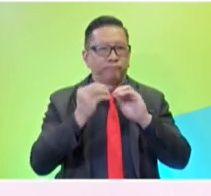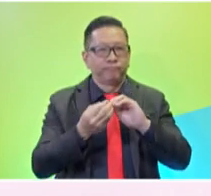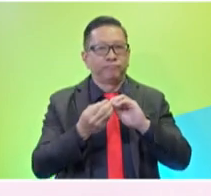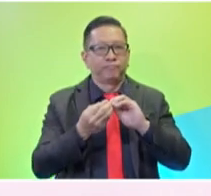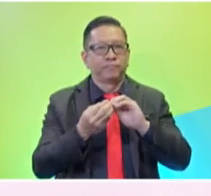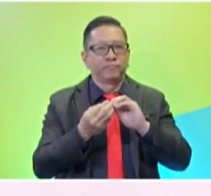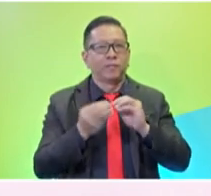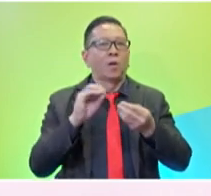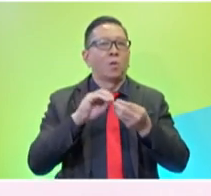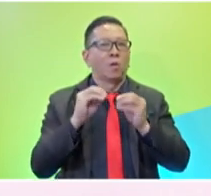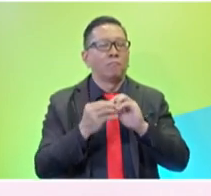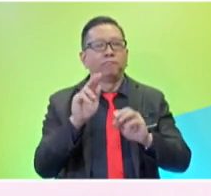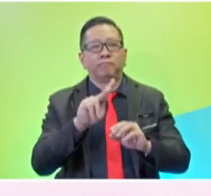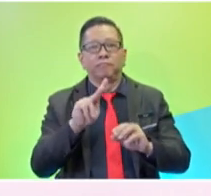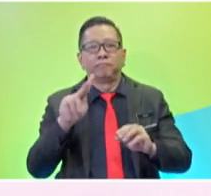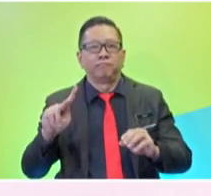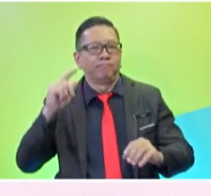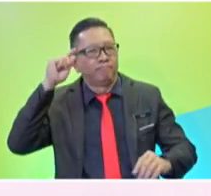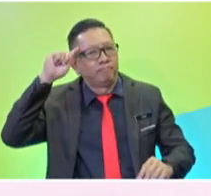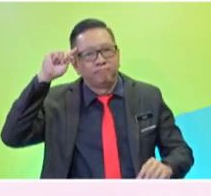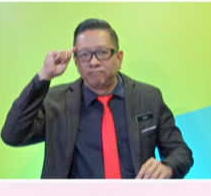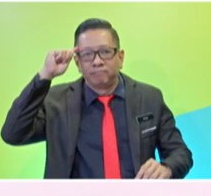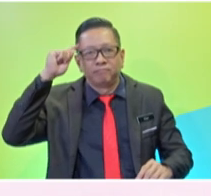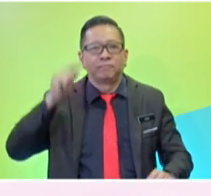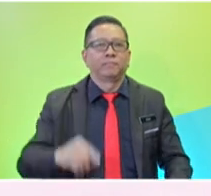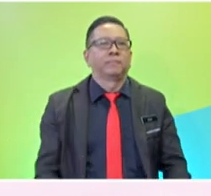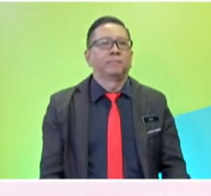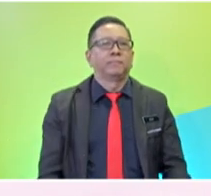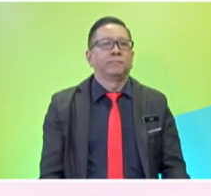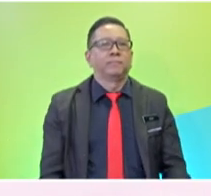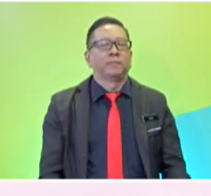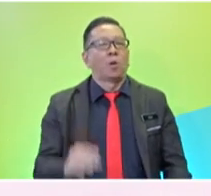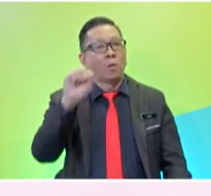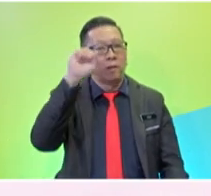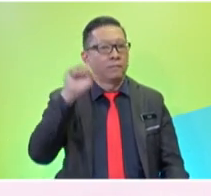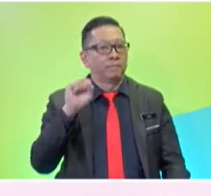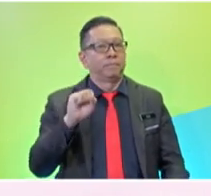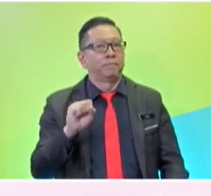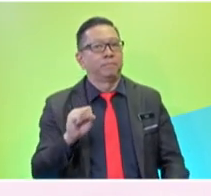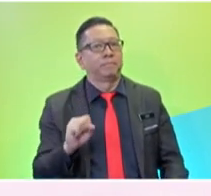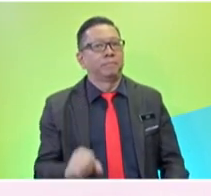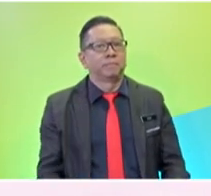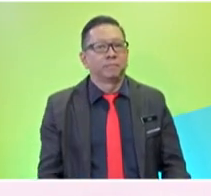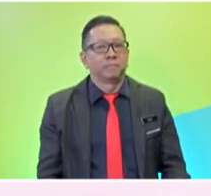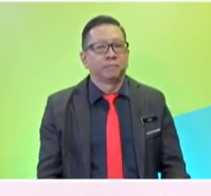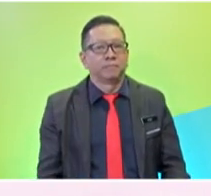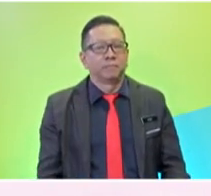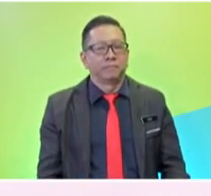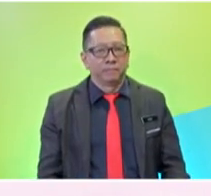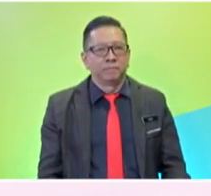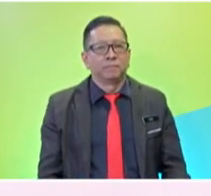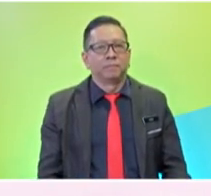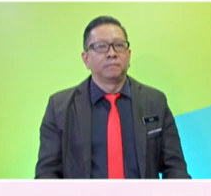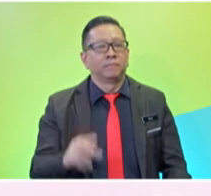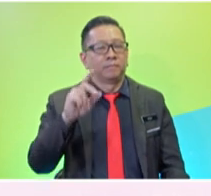nilai kadar yang tidak diketahui tibalah saya akan bacakan soal lain dia merupakan mesin ringkas yang terdiri